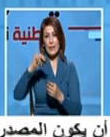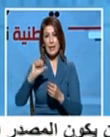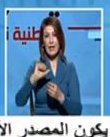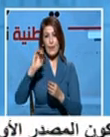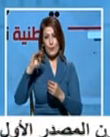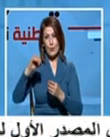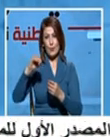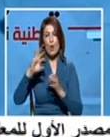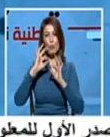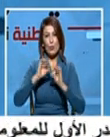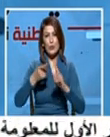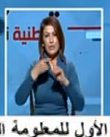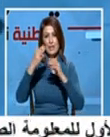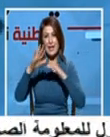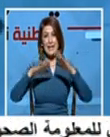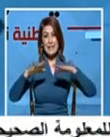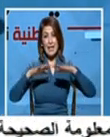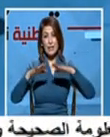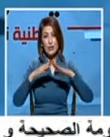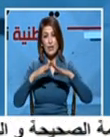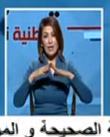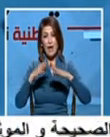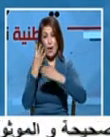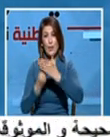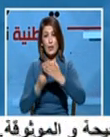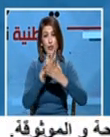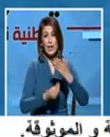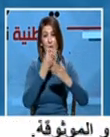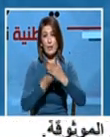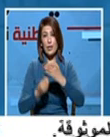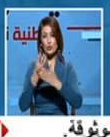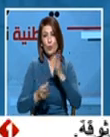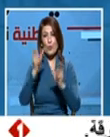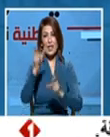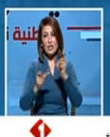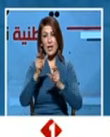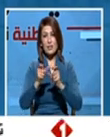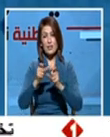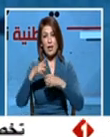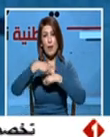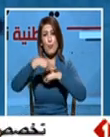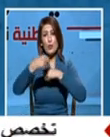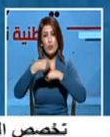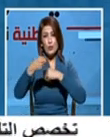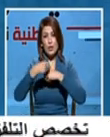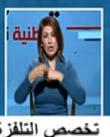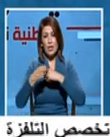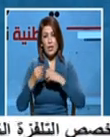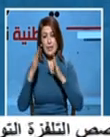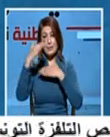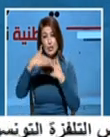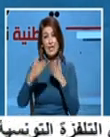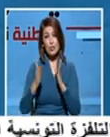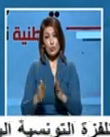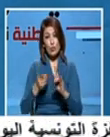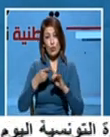عملنا في الإجراءات هذوما؟ عملنا إعفاء المضمونين الاجتماعيين من الحضور لدى الصندوق، لدى مصالح الصندوق، وإيداع